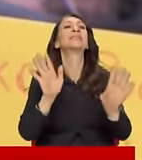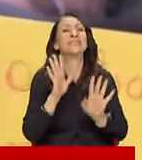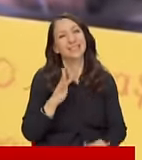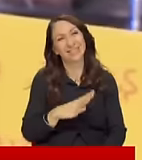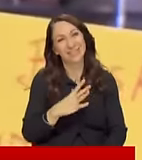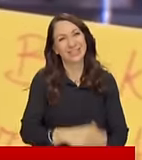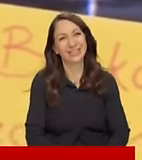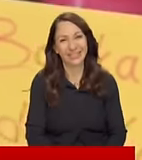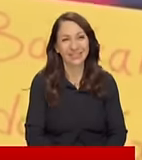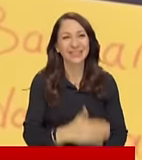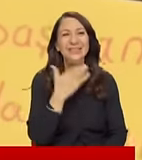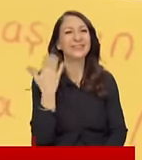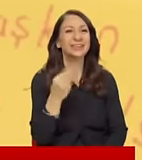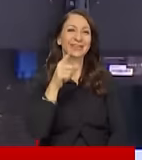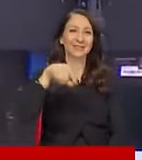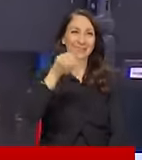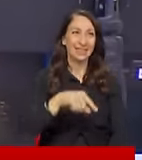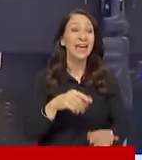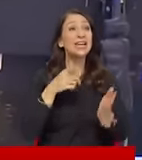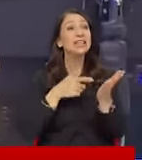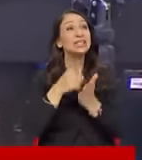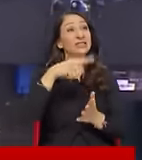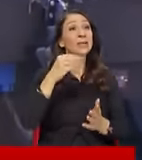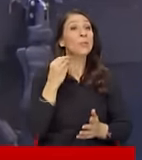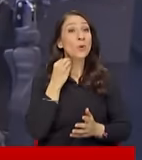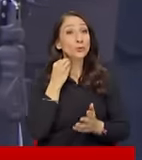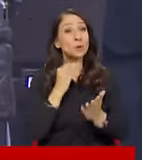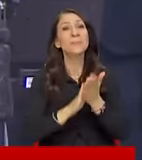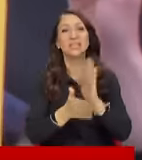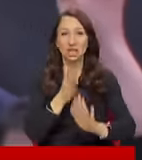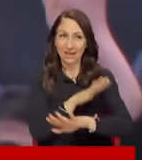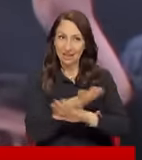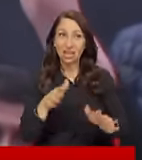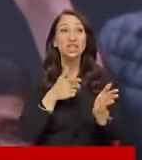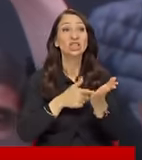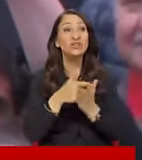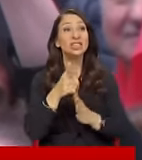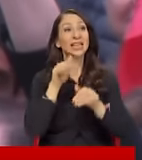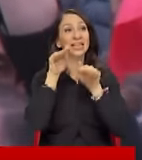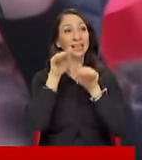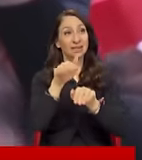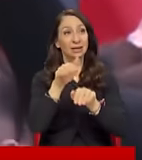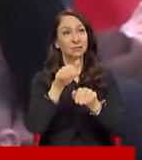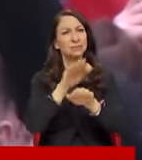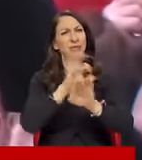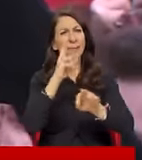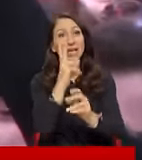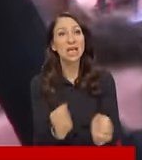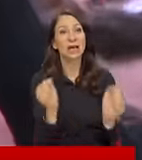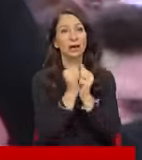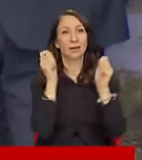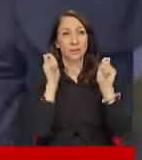hiç bitmesin. Kurban olurum sana. Çiftçinin borcunu bitireceğiz. Çiftçiye desteklerimizi tam iki